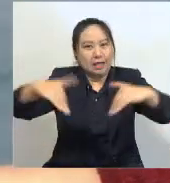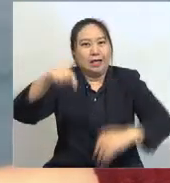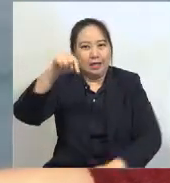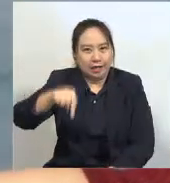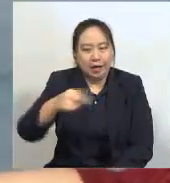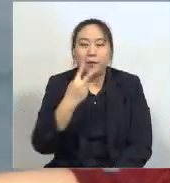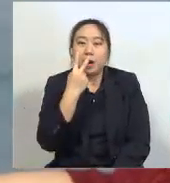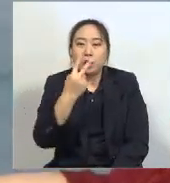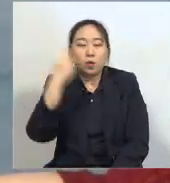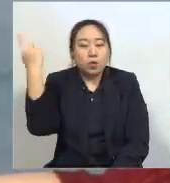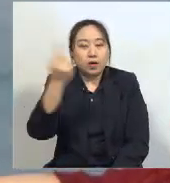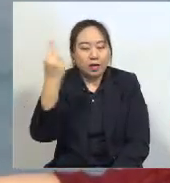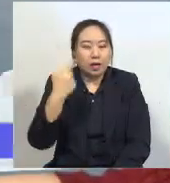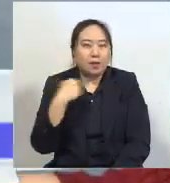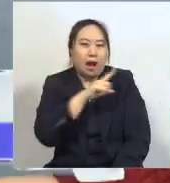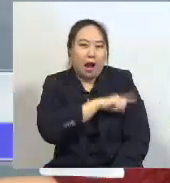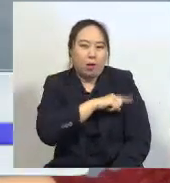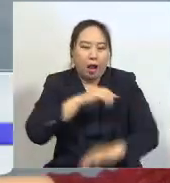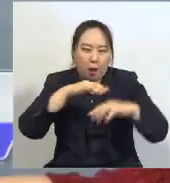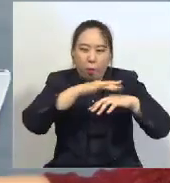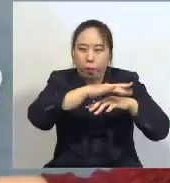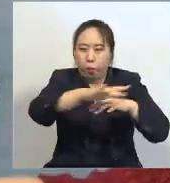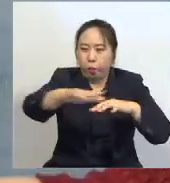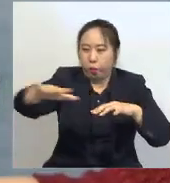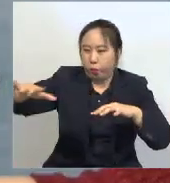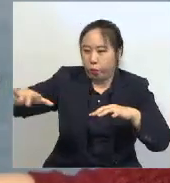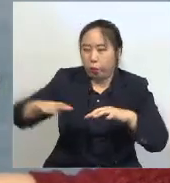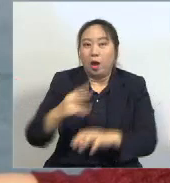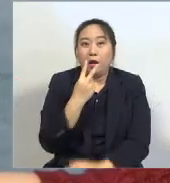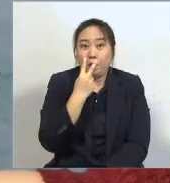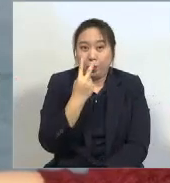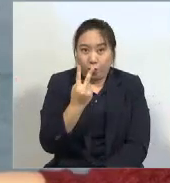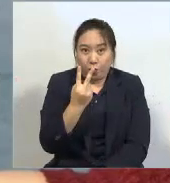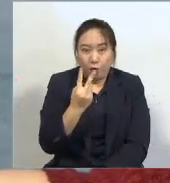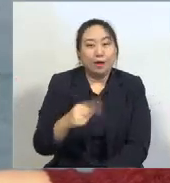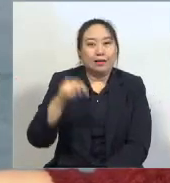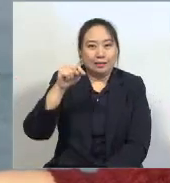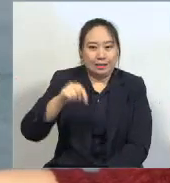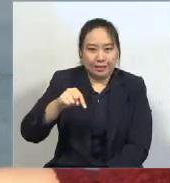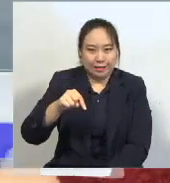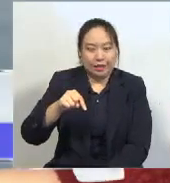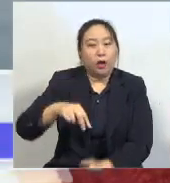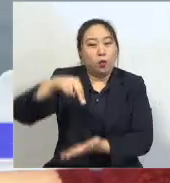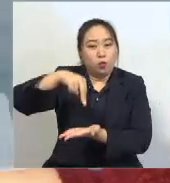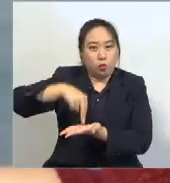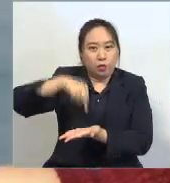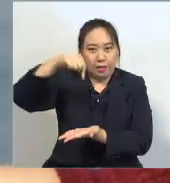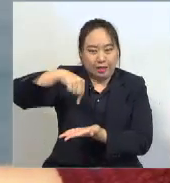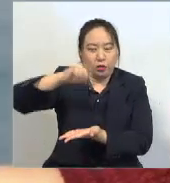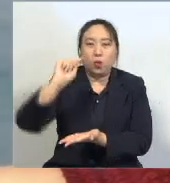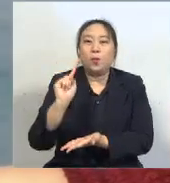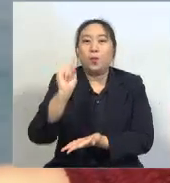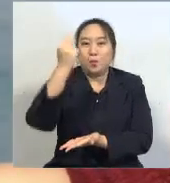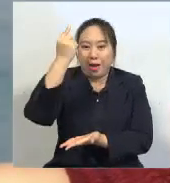ที่ยวชมดูหมอกหยอกดาวล้านดวงเหนือเขื่อนราชประภากันค่ะนะคะที่นี่นะคะเป็นจุดชมวิวที่จุดแห่งใหม่นะค